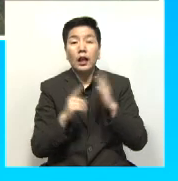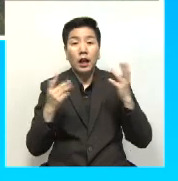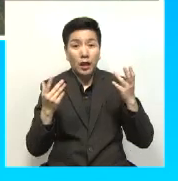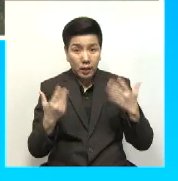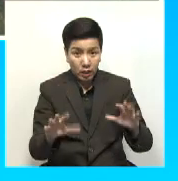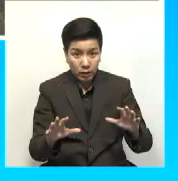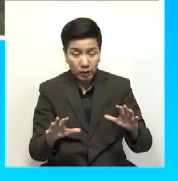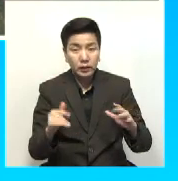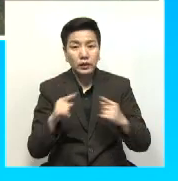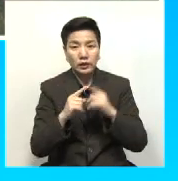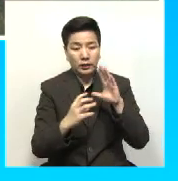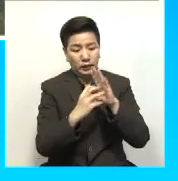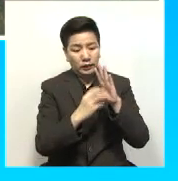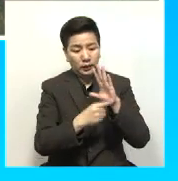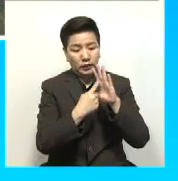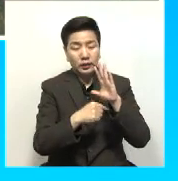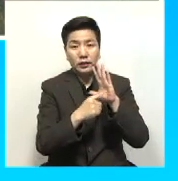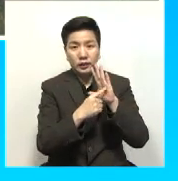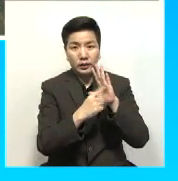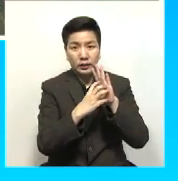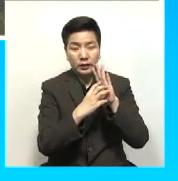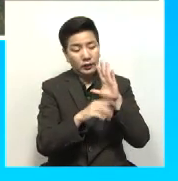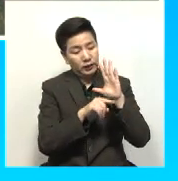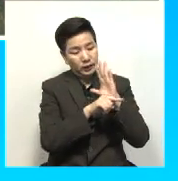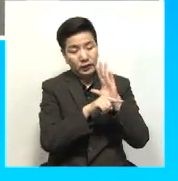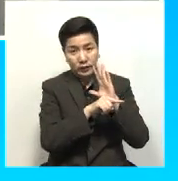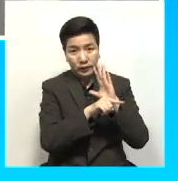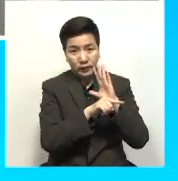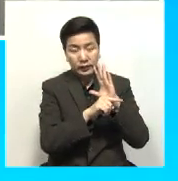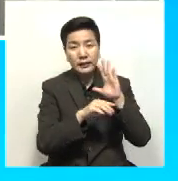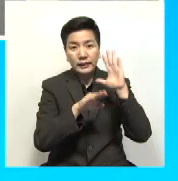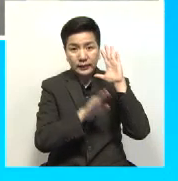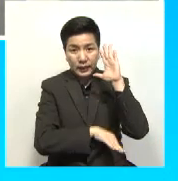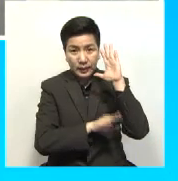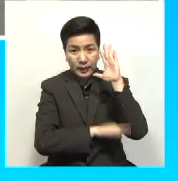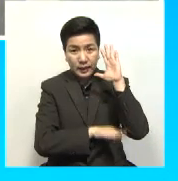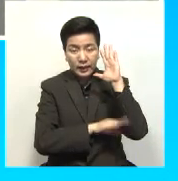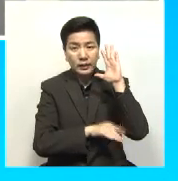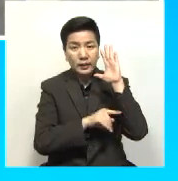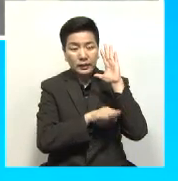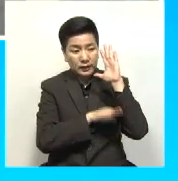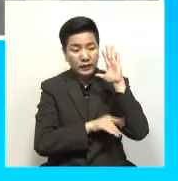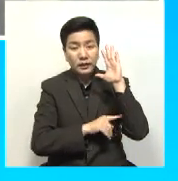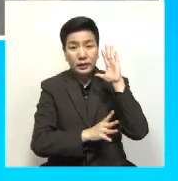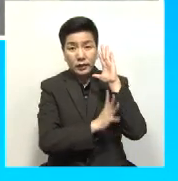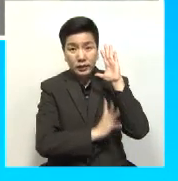าทางภาคกลางภาคตะวันออกรวมทั้งภาคใต้ทางด้านตอนบนเนี่ย